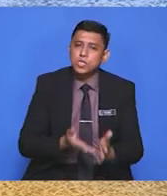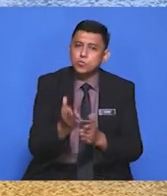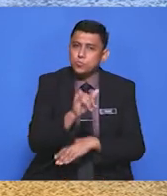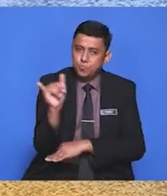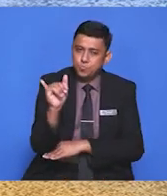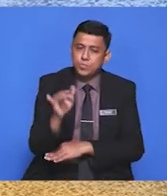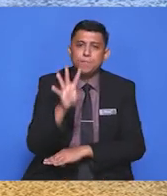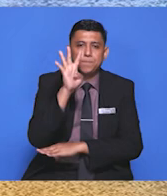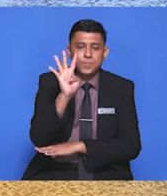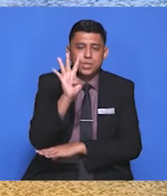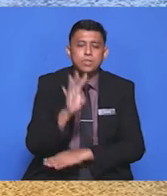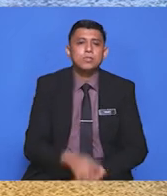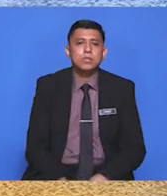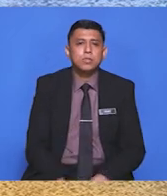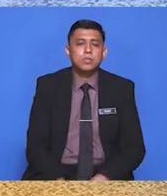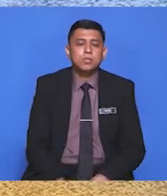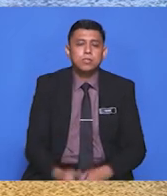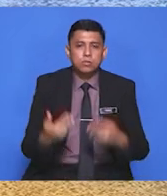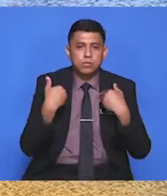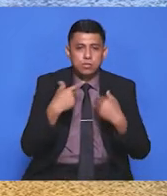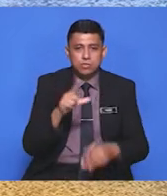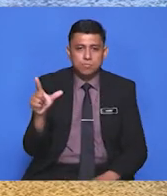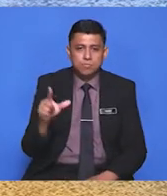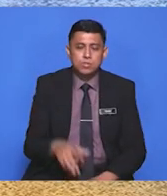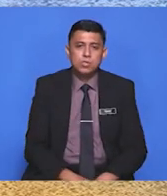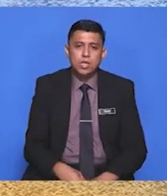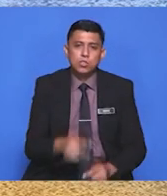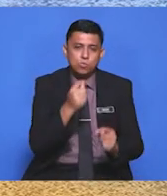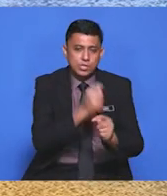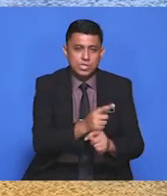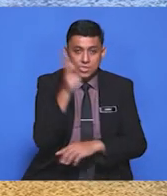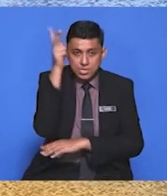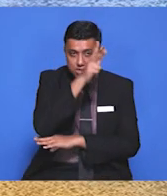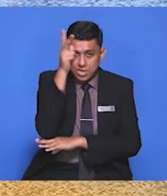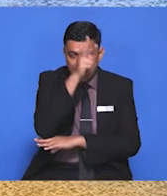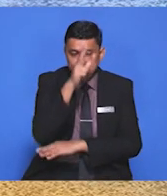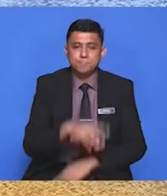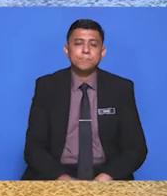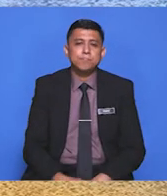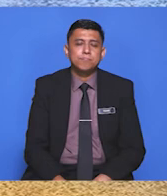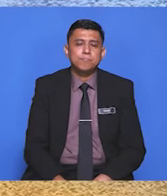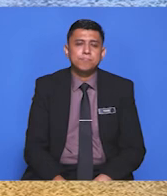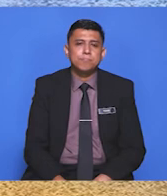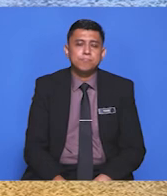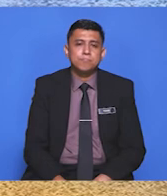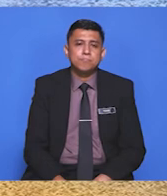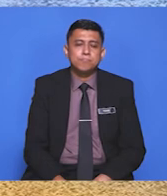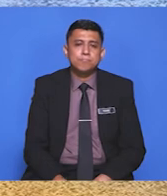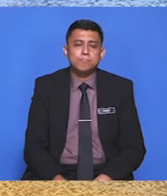Seterusnya, keempat adalah peranan kerajaan. Para pelajar